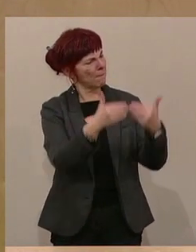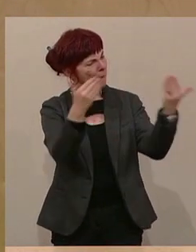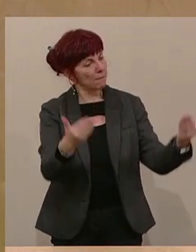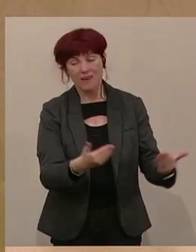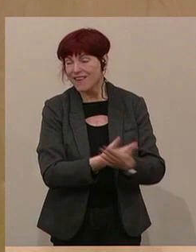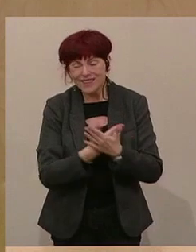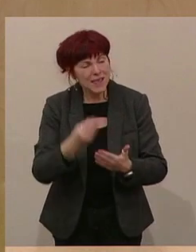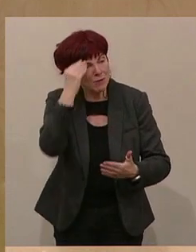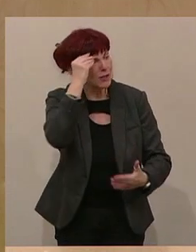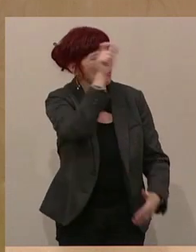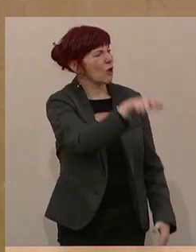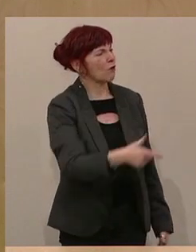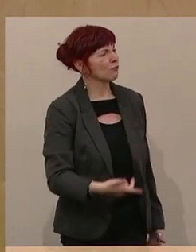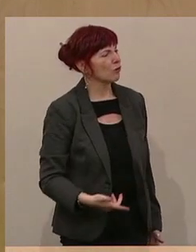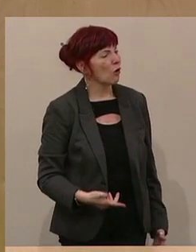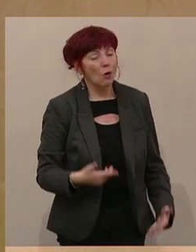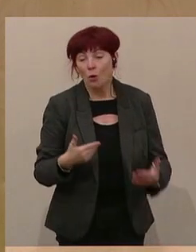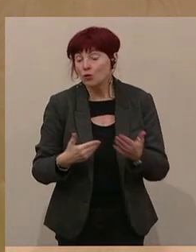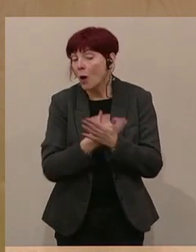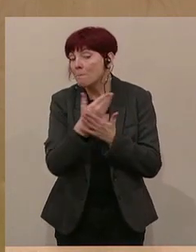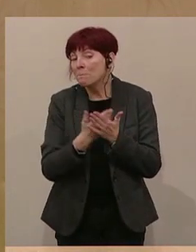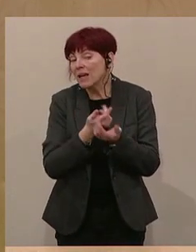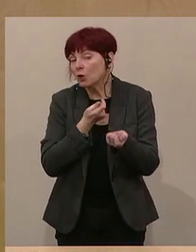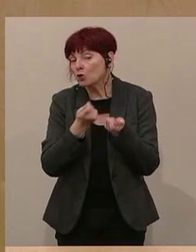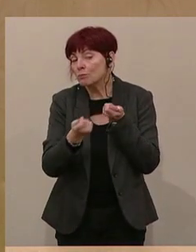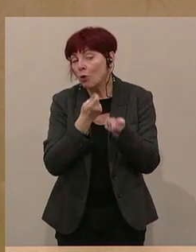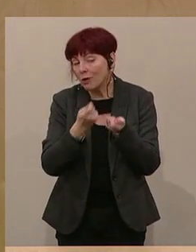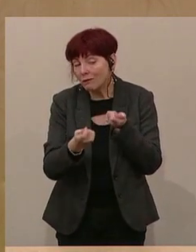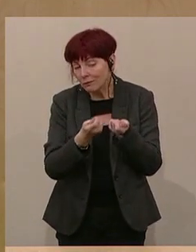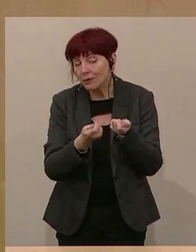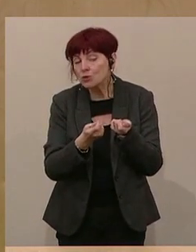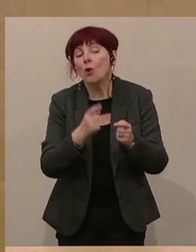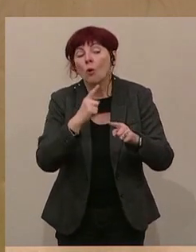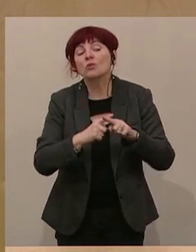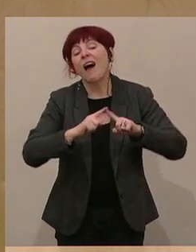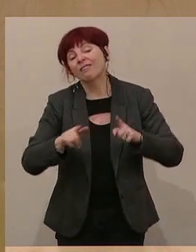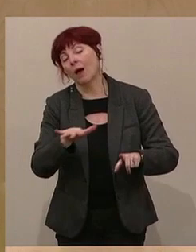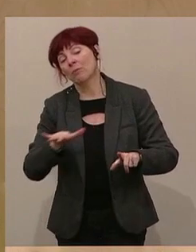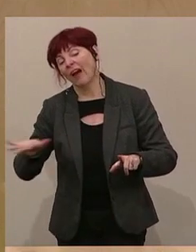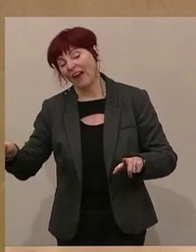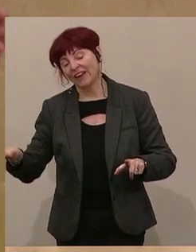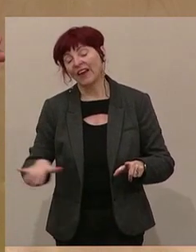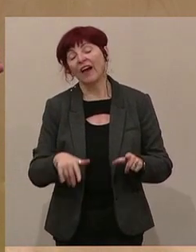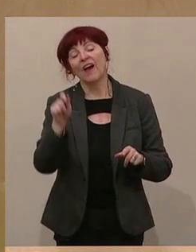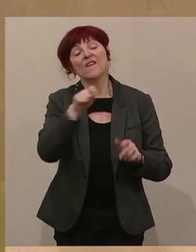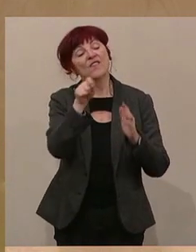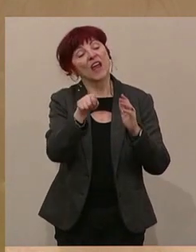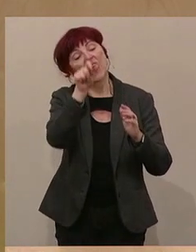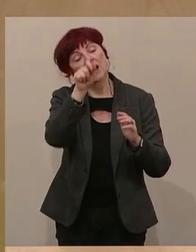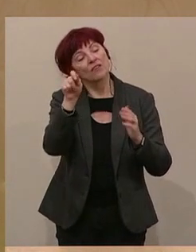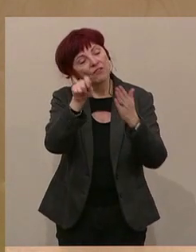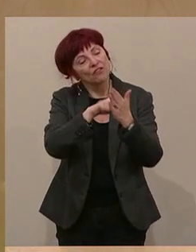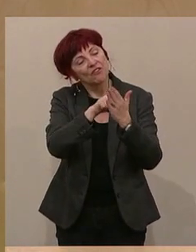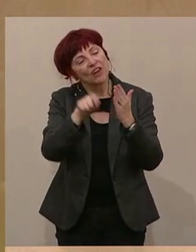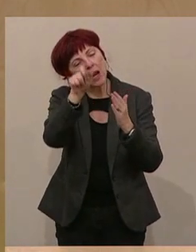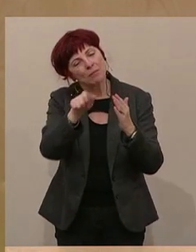bildungspolitisch von den Wählern nicht ernst genommen werden, braucht sie nicht zu wundern. Dieses Paket hat nämlich mit Seriosität